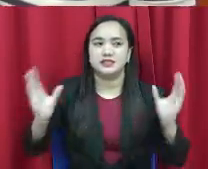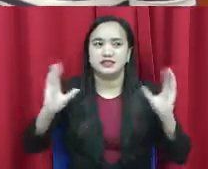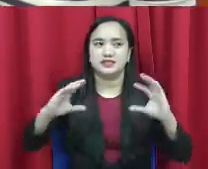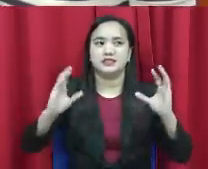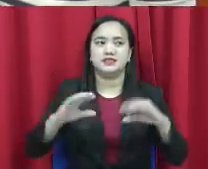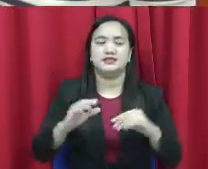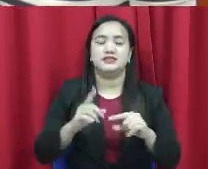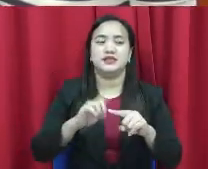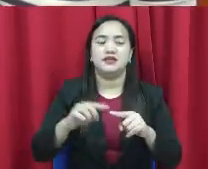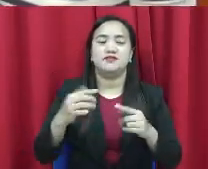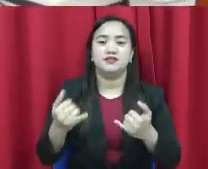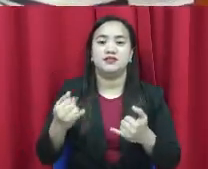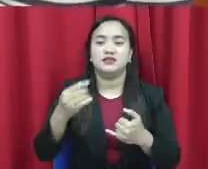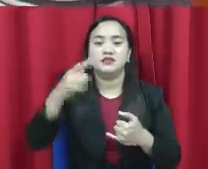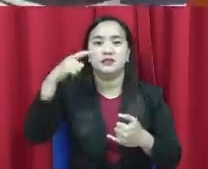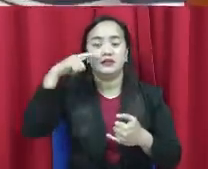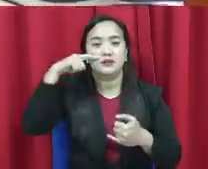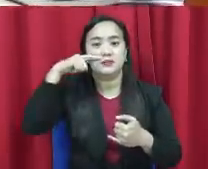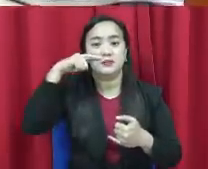sabaw naman